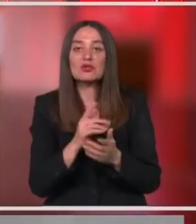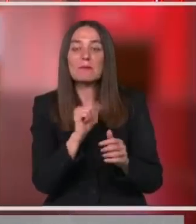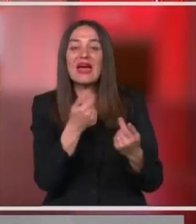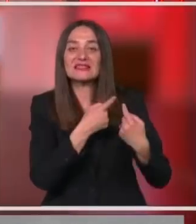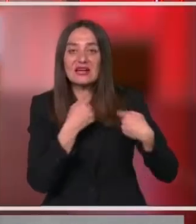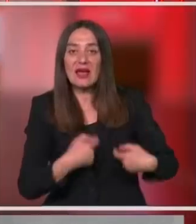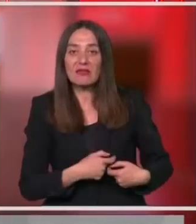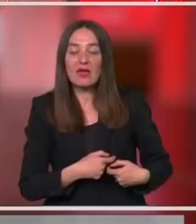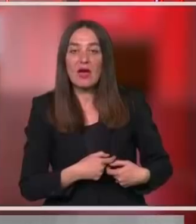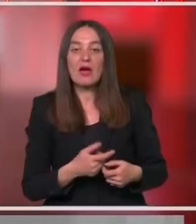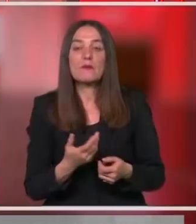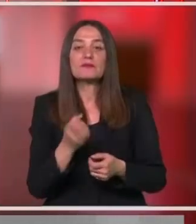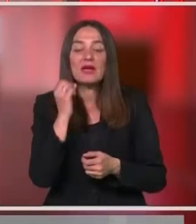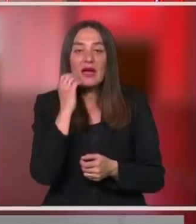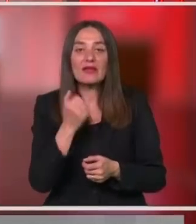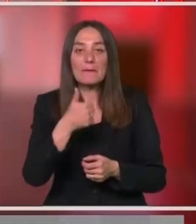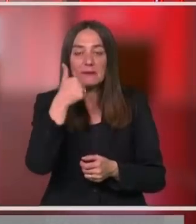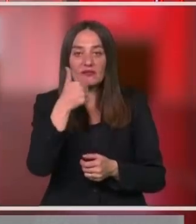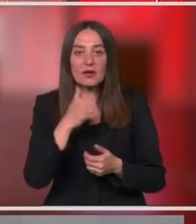kada prvi